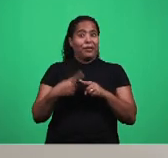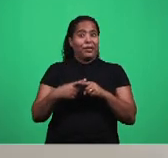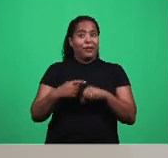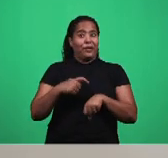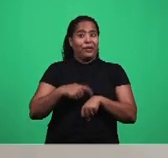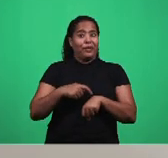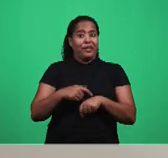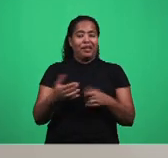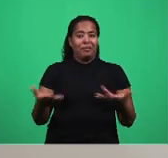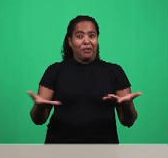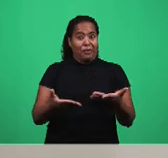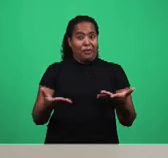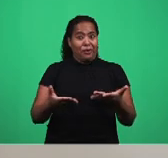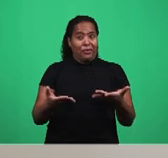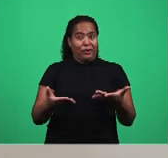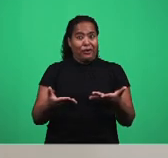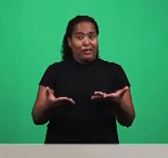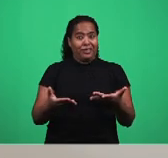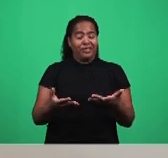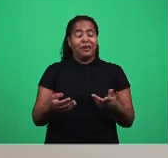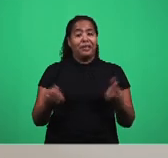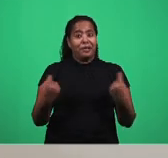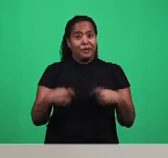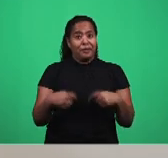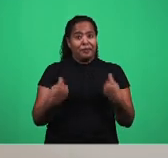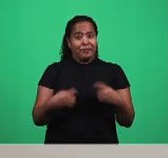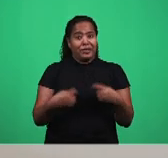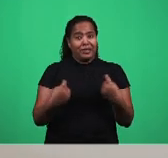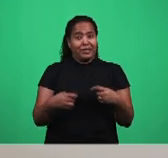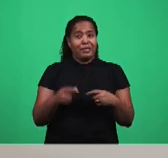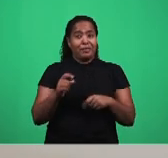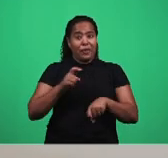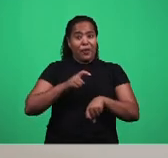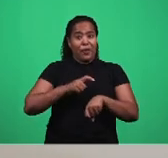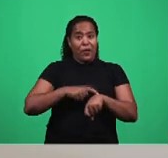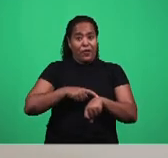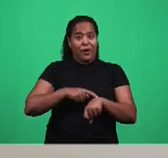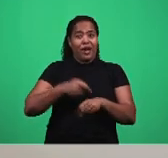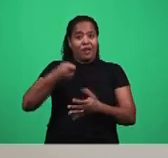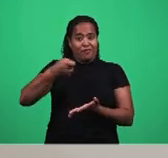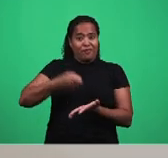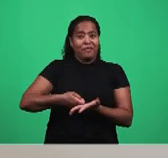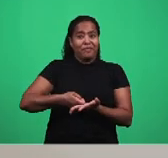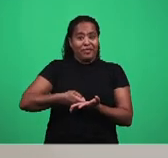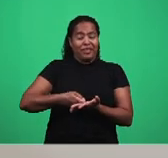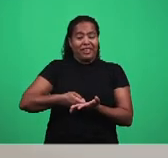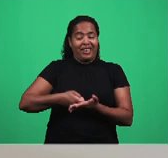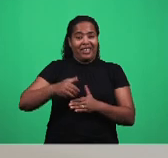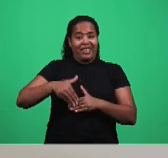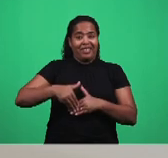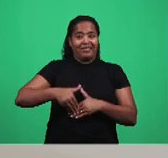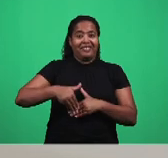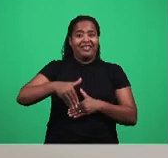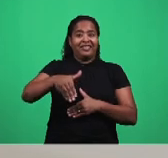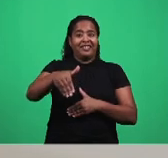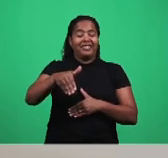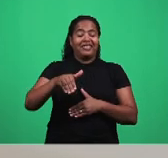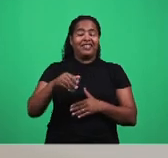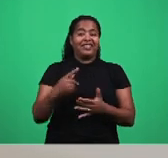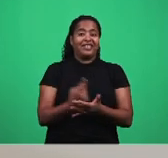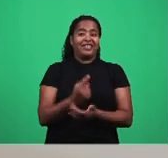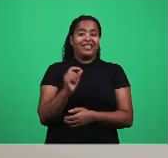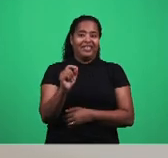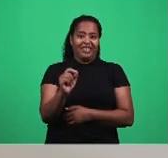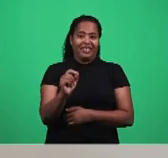Heureusement, nous faisons cela, mais nous avons un horaire qui nous est en partie, et à partir d'ici, nous allons avoir